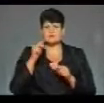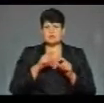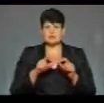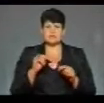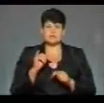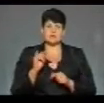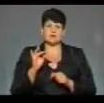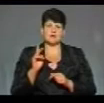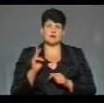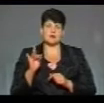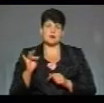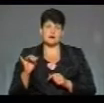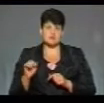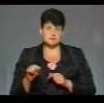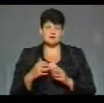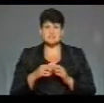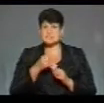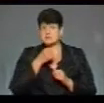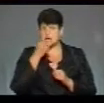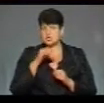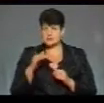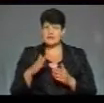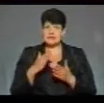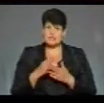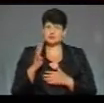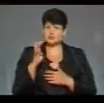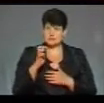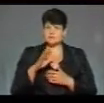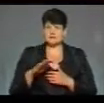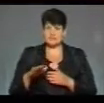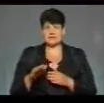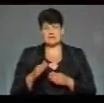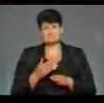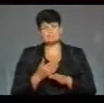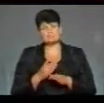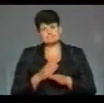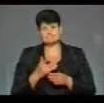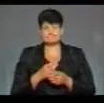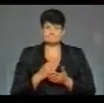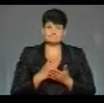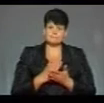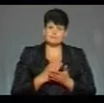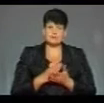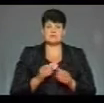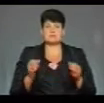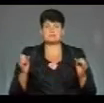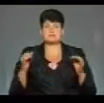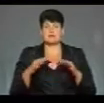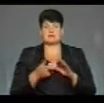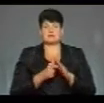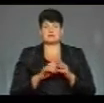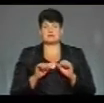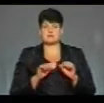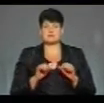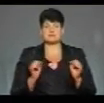Ігор Каразія. А от серед старших дітей є 400 учнів, які частково вакциновані. Ми зібрали класні керівники